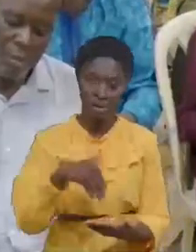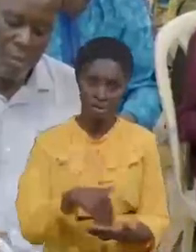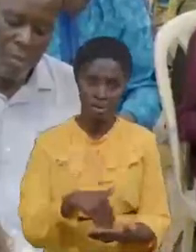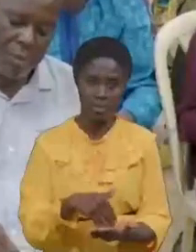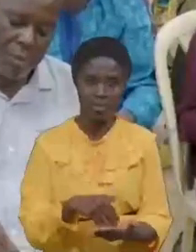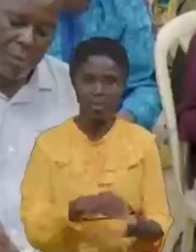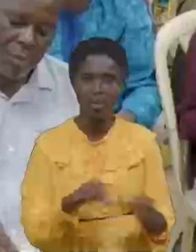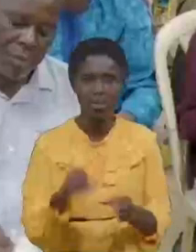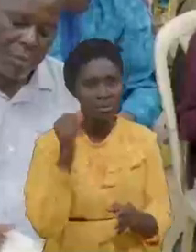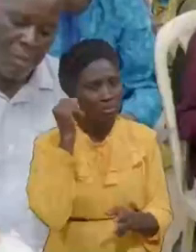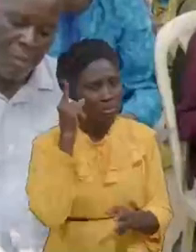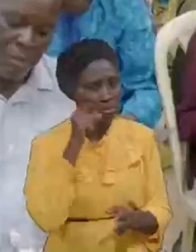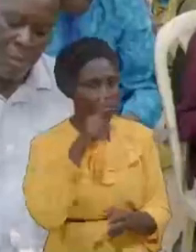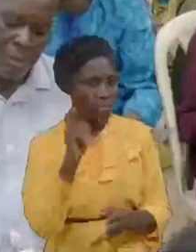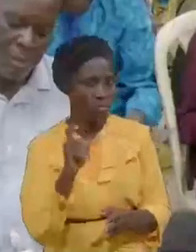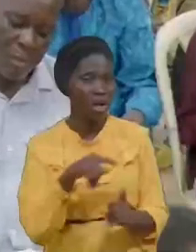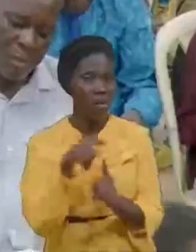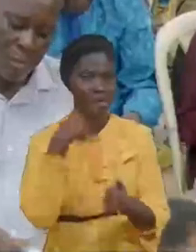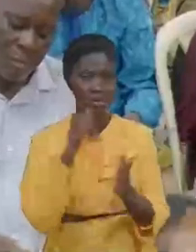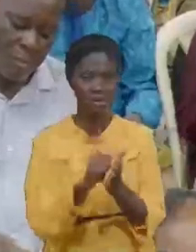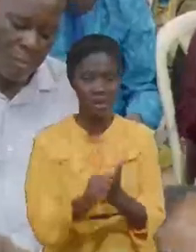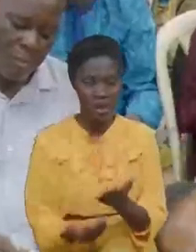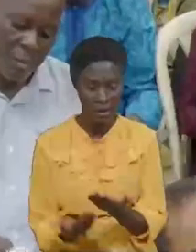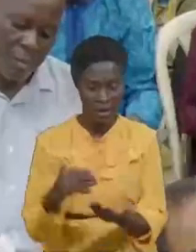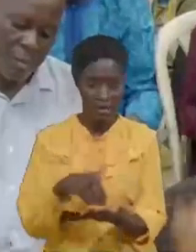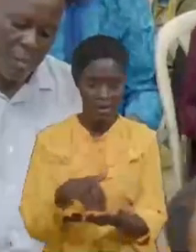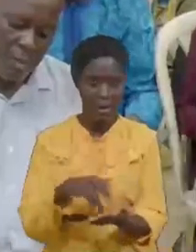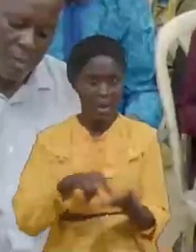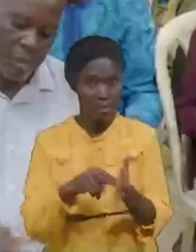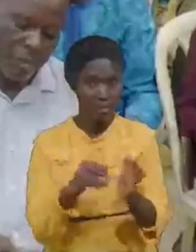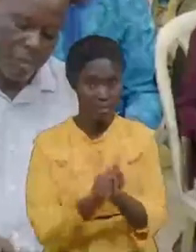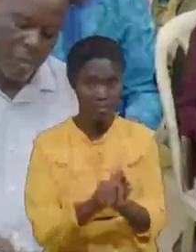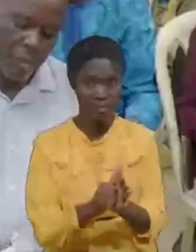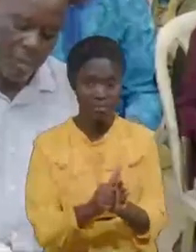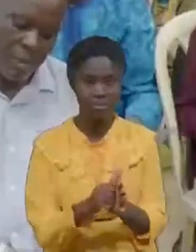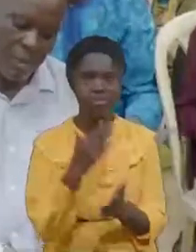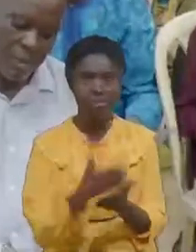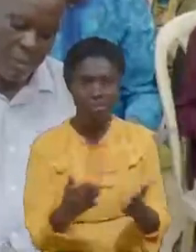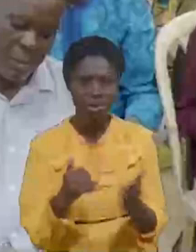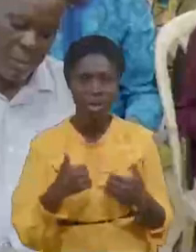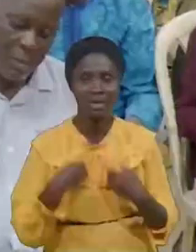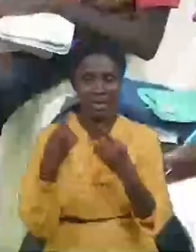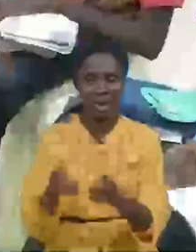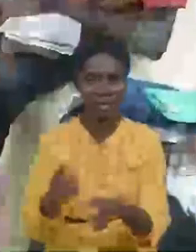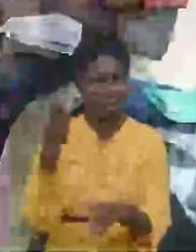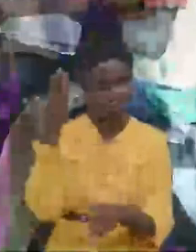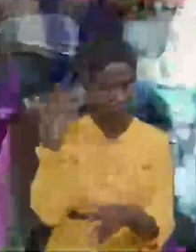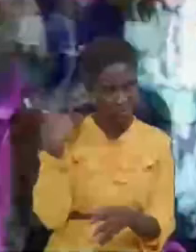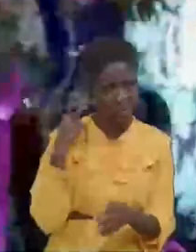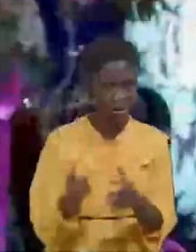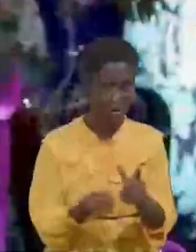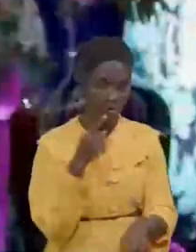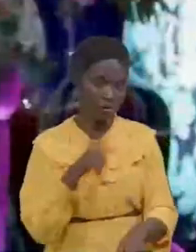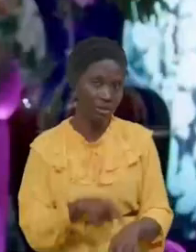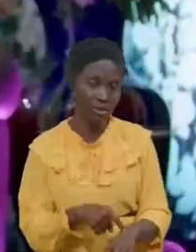comprenez? Lorsque nous disons de nouveau, cela veut dire que quelque chose était arrivé la première